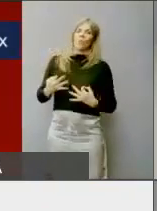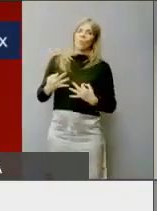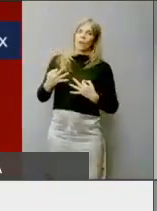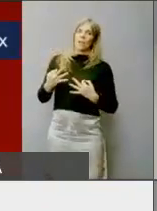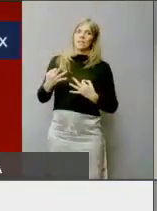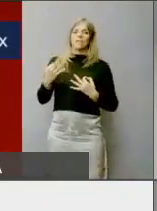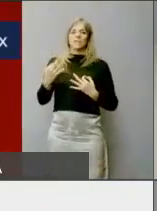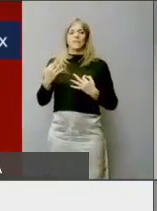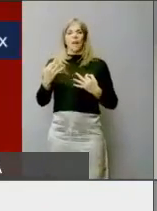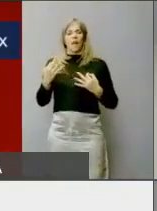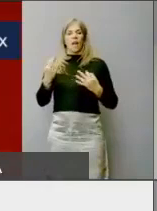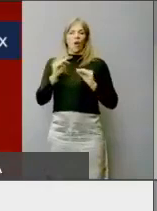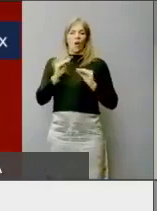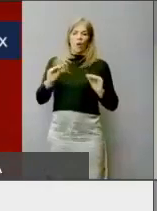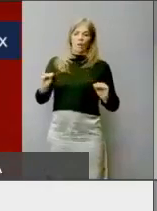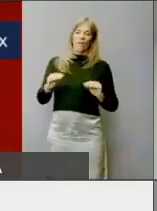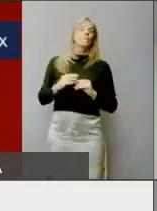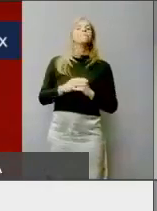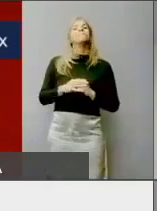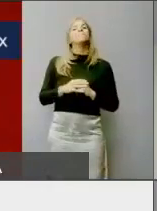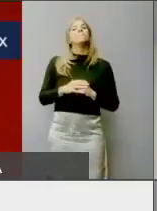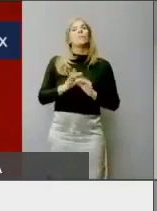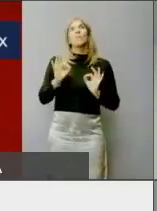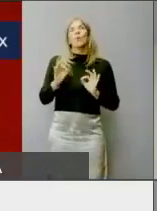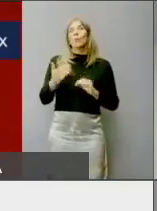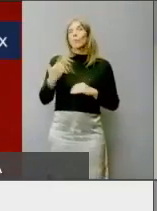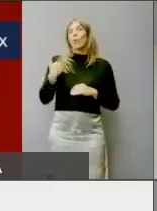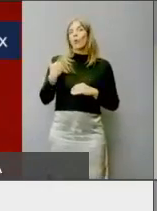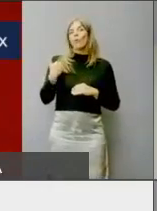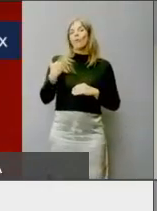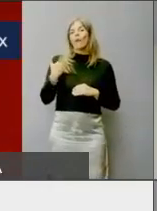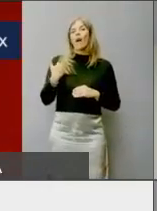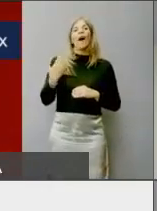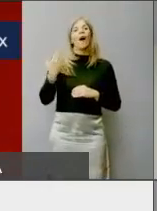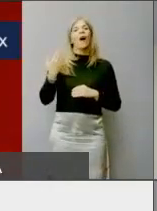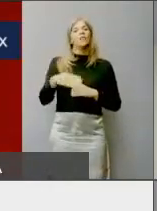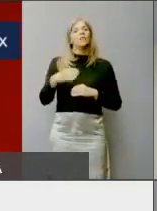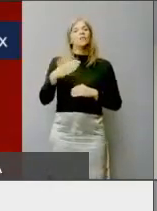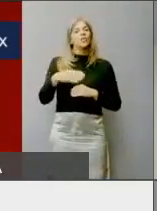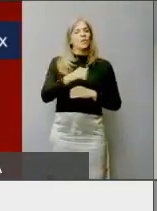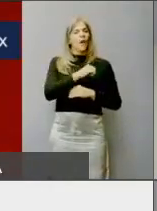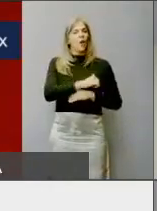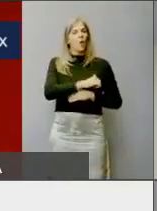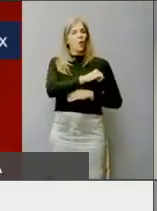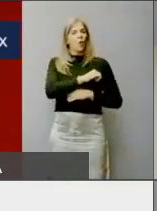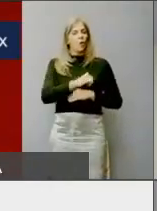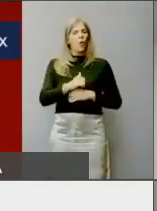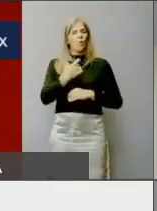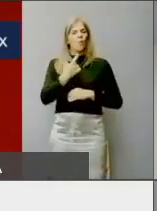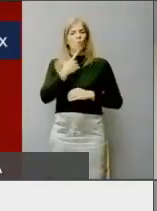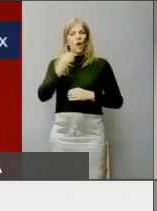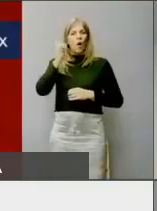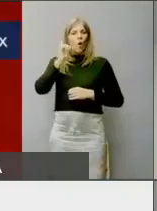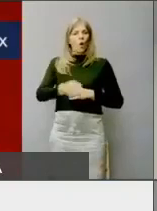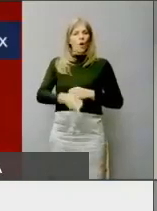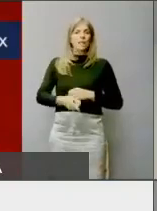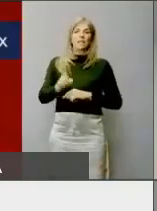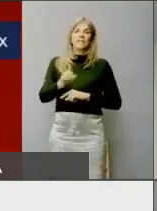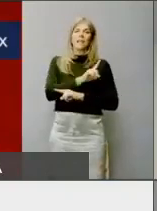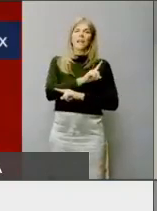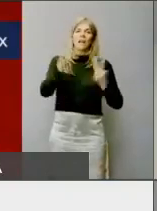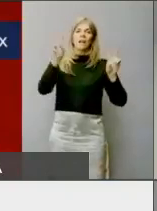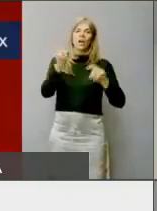stessa recentemente il comune di genova ha rinnovato l'ordinanza no alcol area in alcuni territori